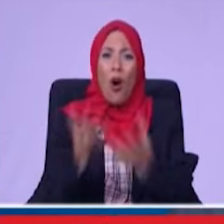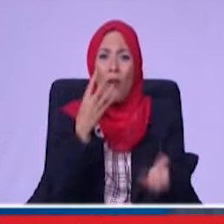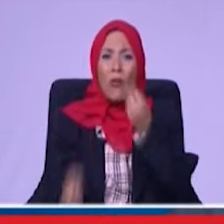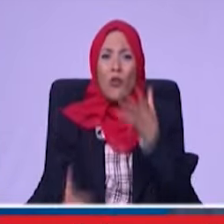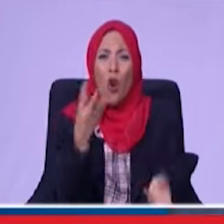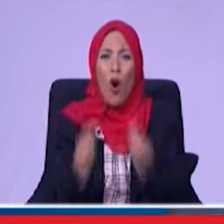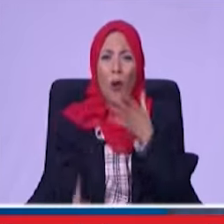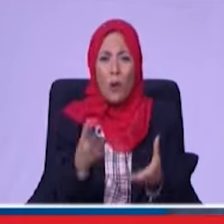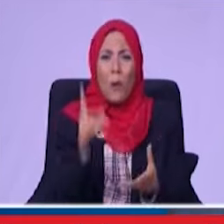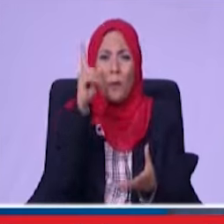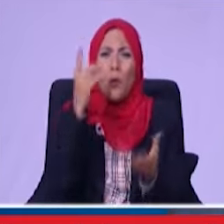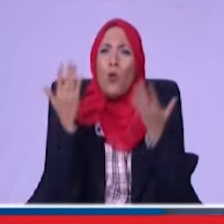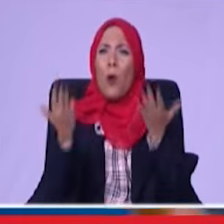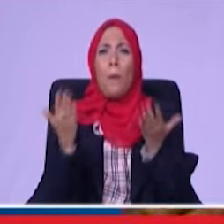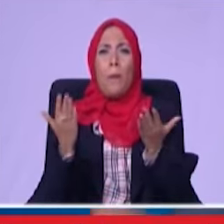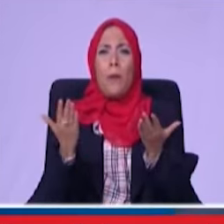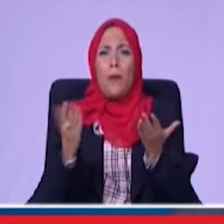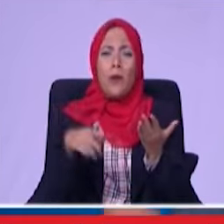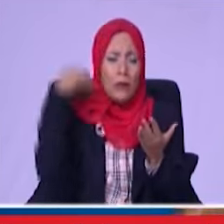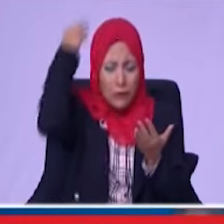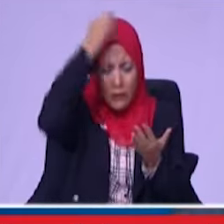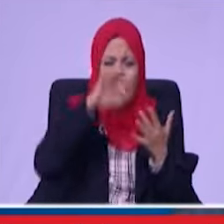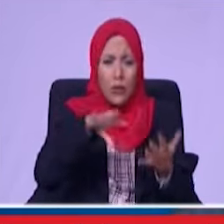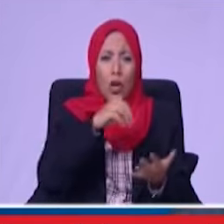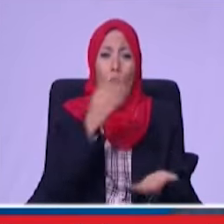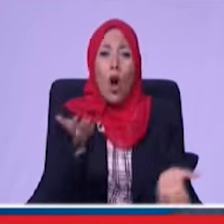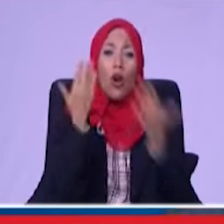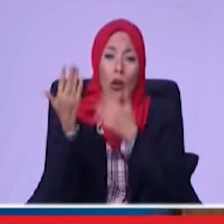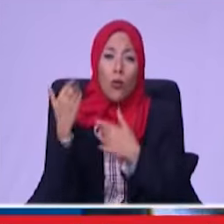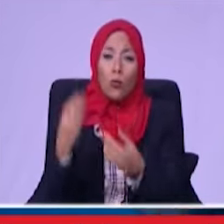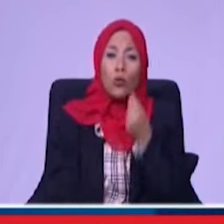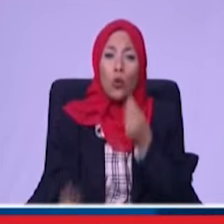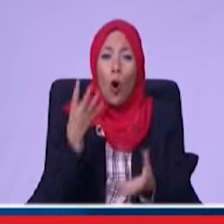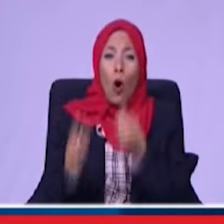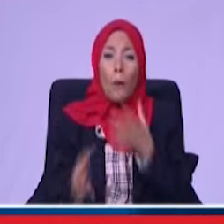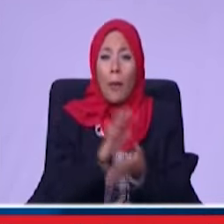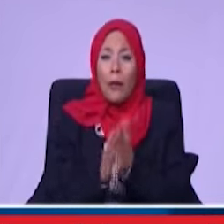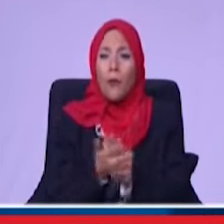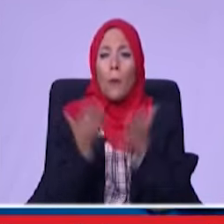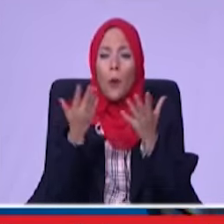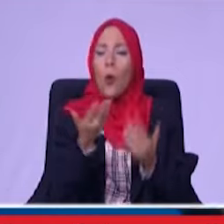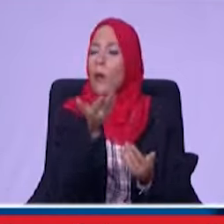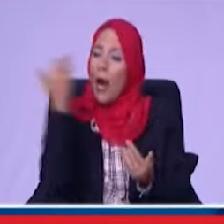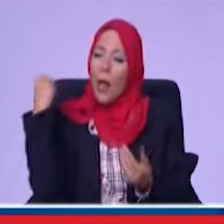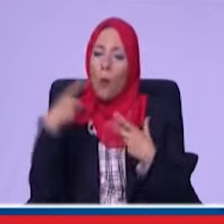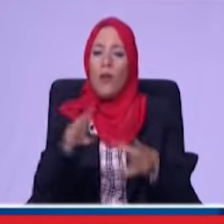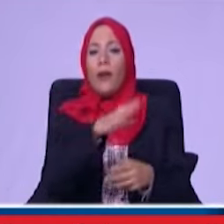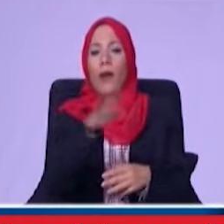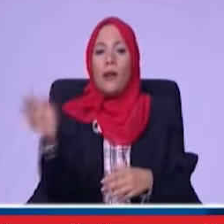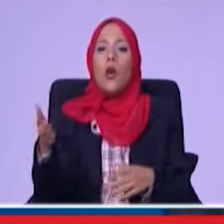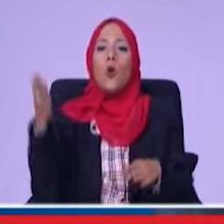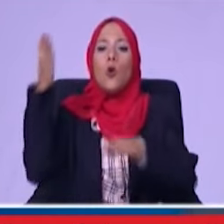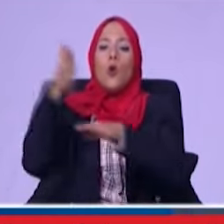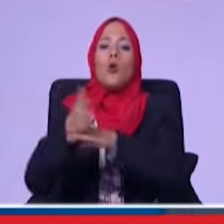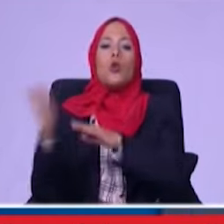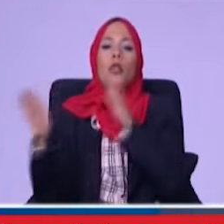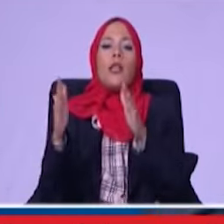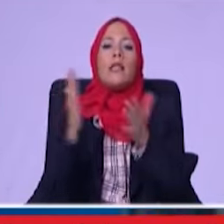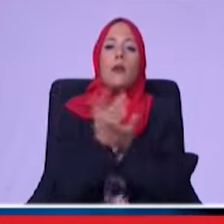وسلم يقول يا رب اشفع فيهم خرجهم، فربنا سبحانه وتعالى يخرجهم من النار ويدخلهم الجنه بشفاعه سيدنا